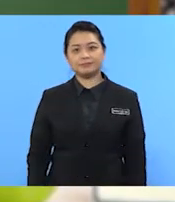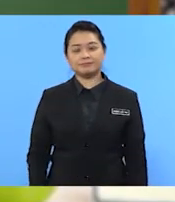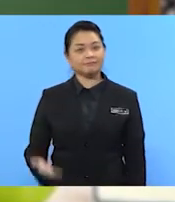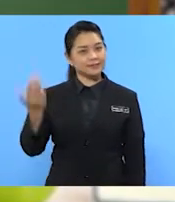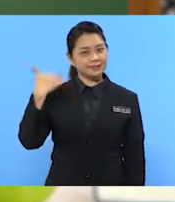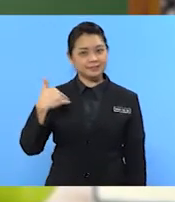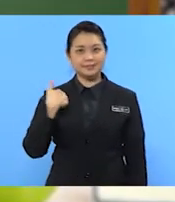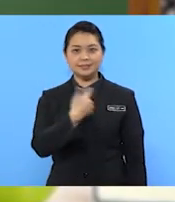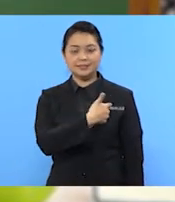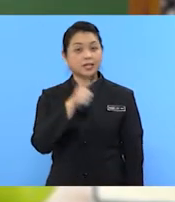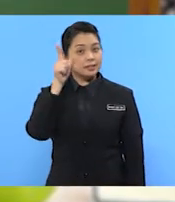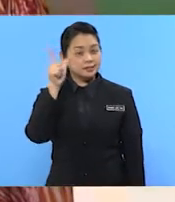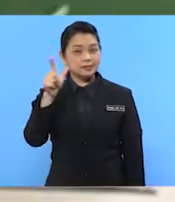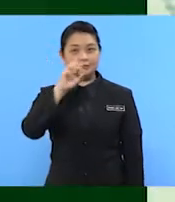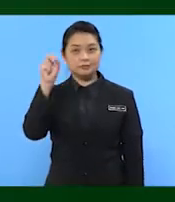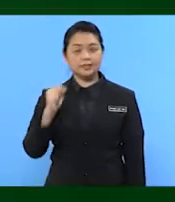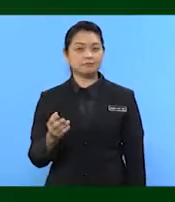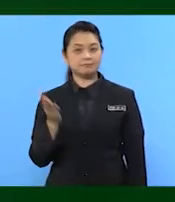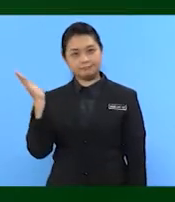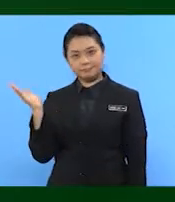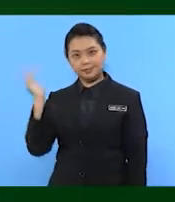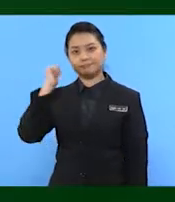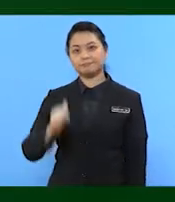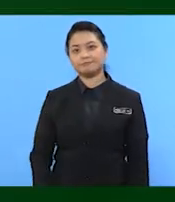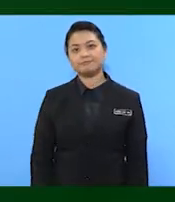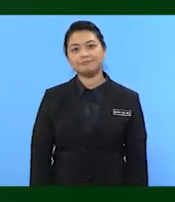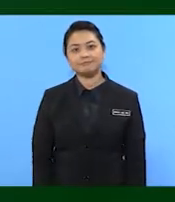Murid-murid, marilah kita melihat soalan ini.